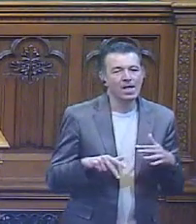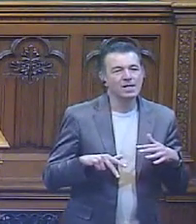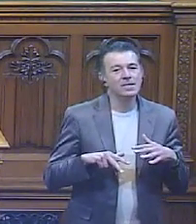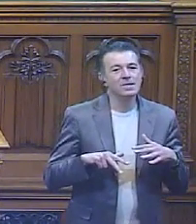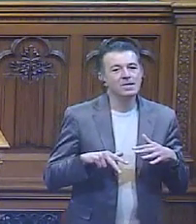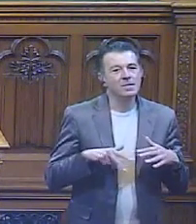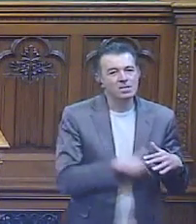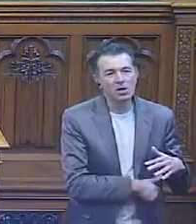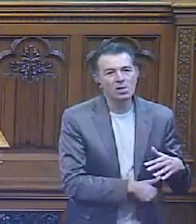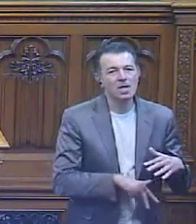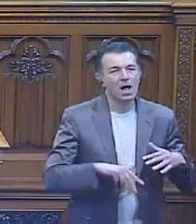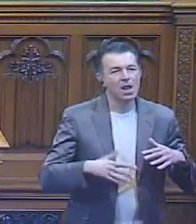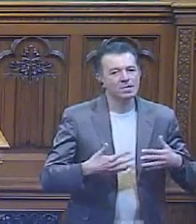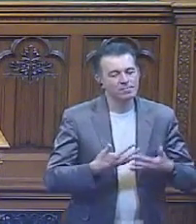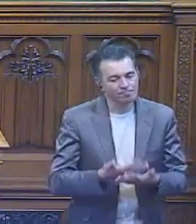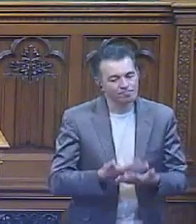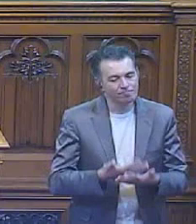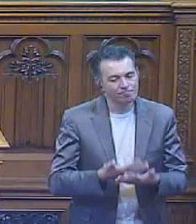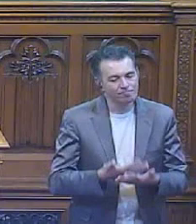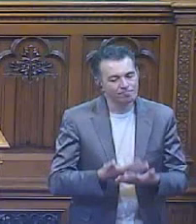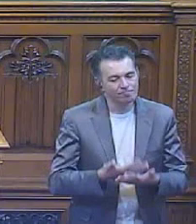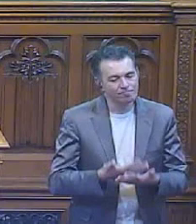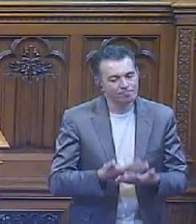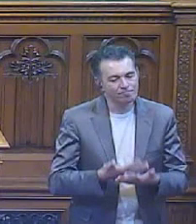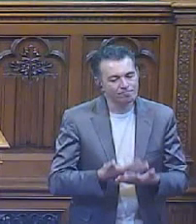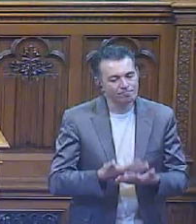dass sie aufgefangen werden, wenn sie Hilfe